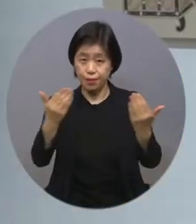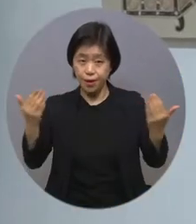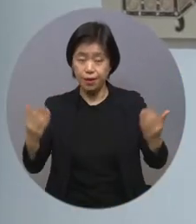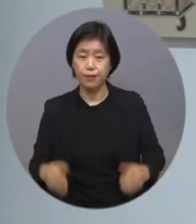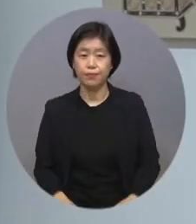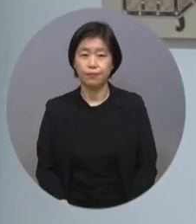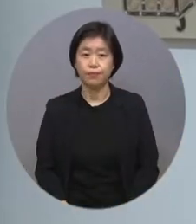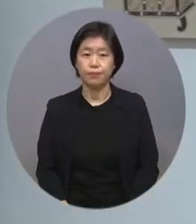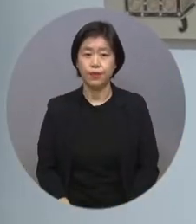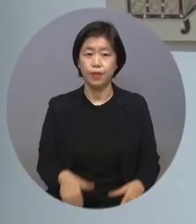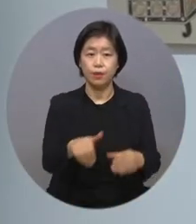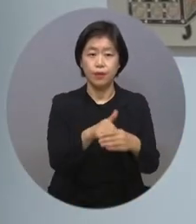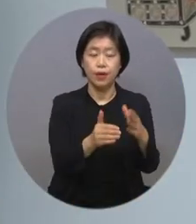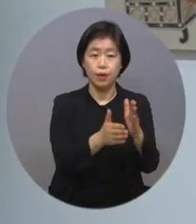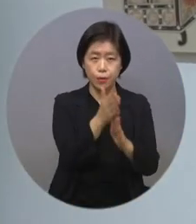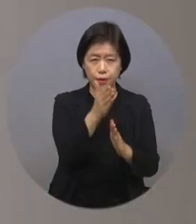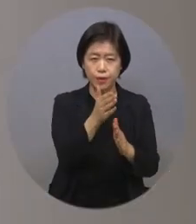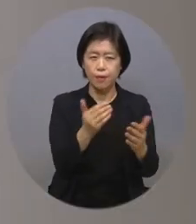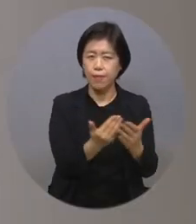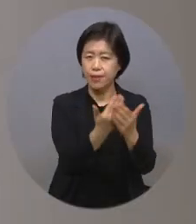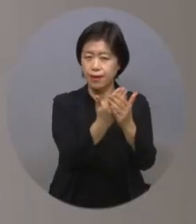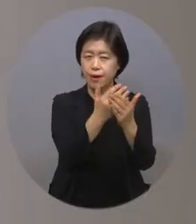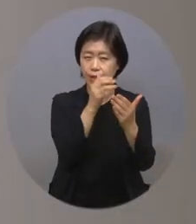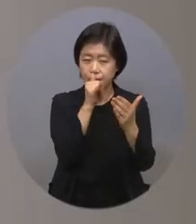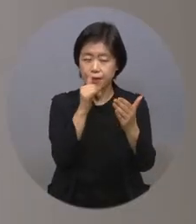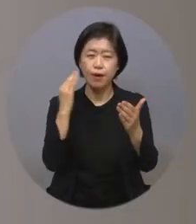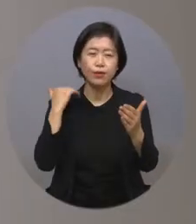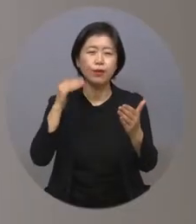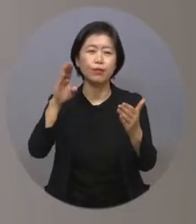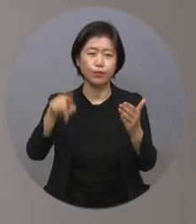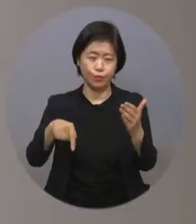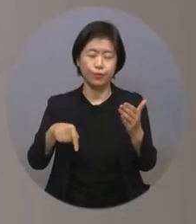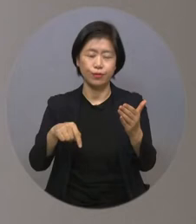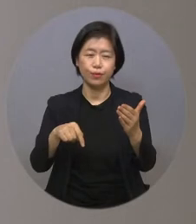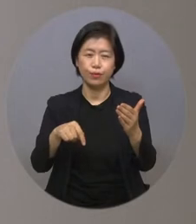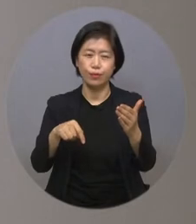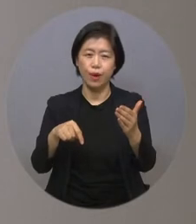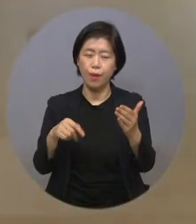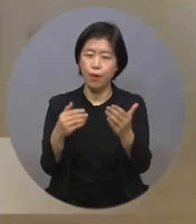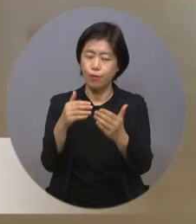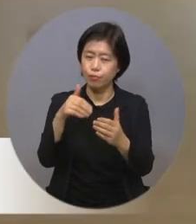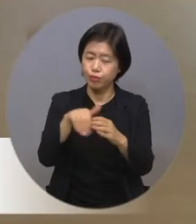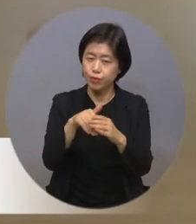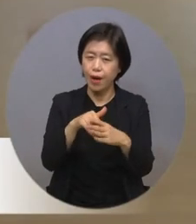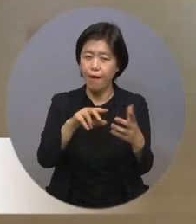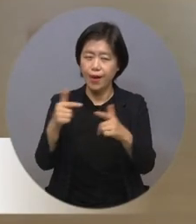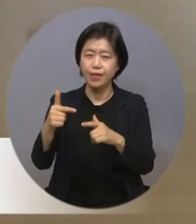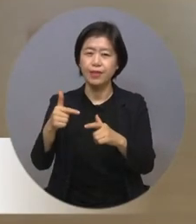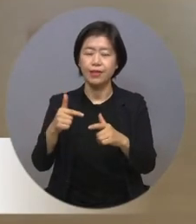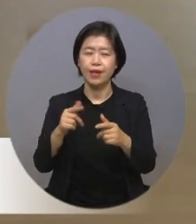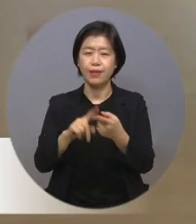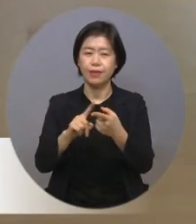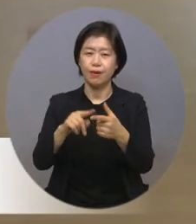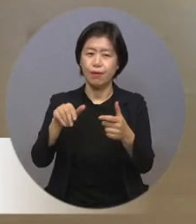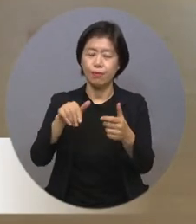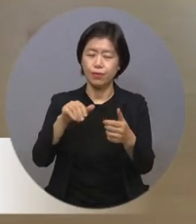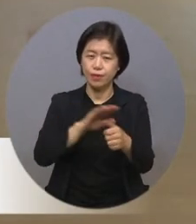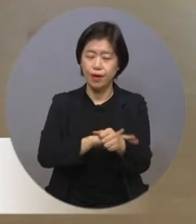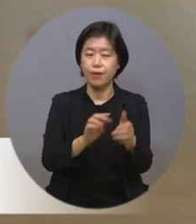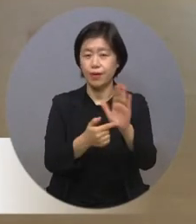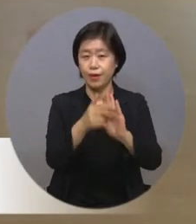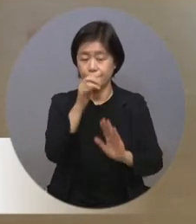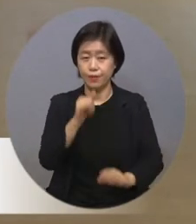문화도시로 발돋움하는 의정부시의 문화 향유의 수준을 한층 높여주고 있습니다. 문화도시는 우리